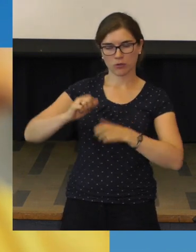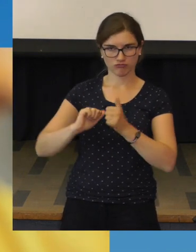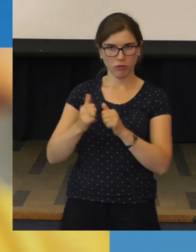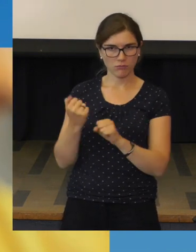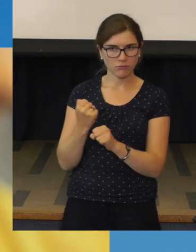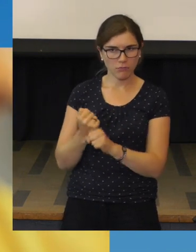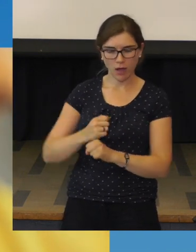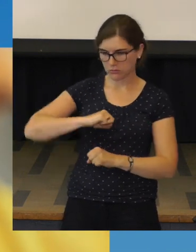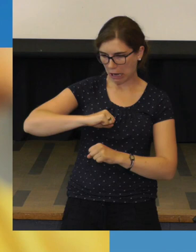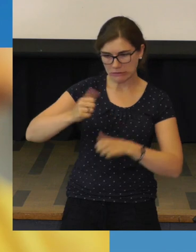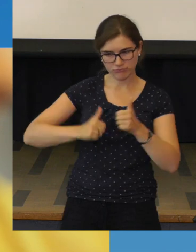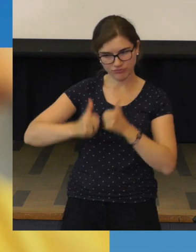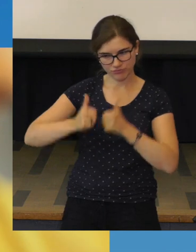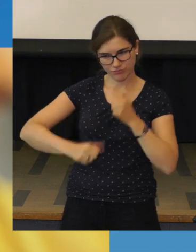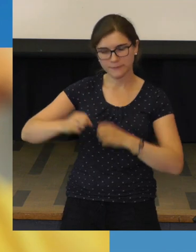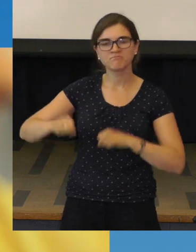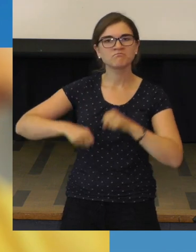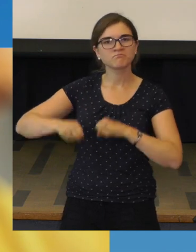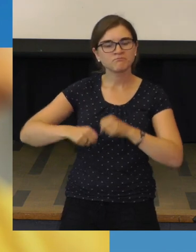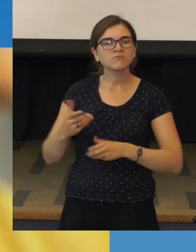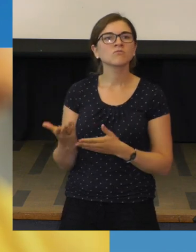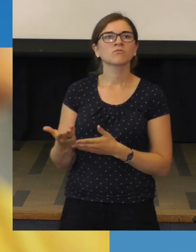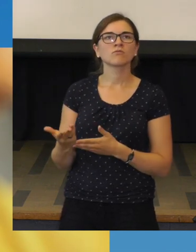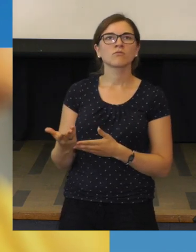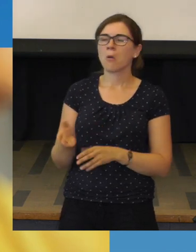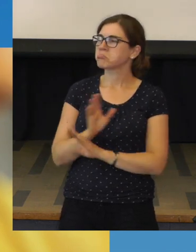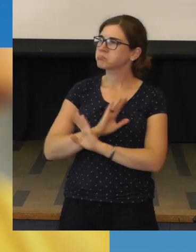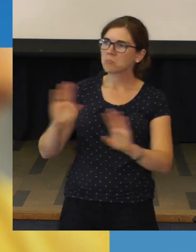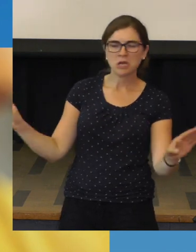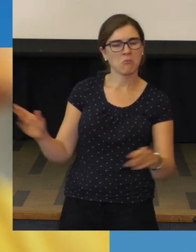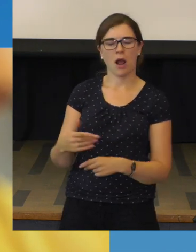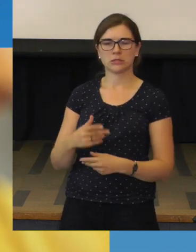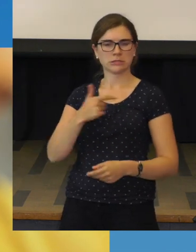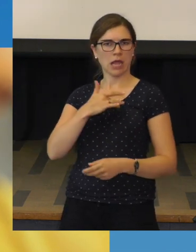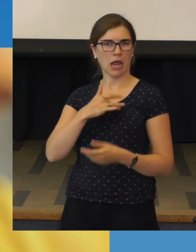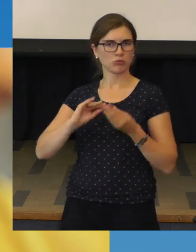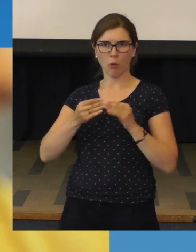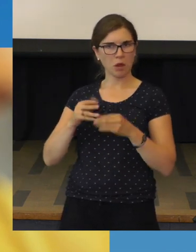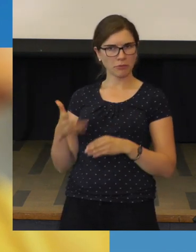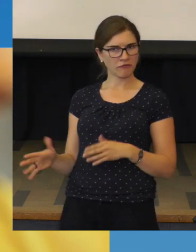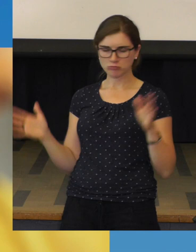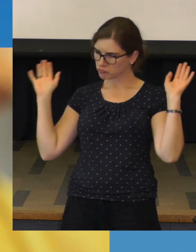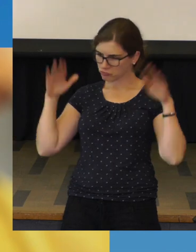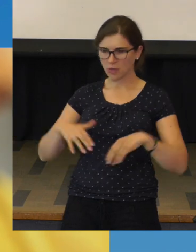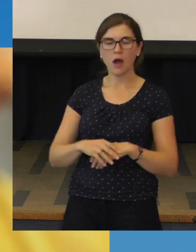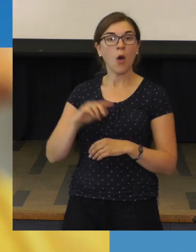getrieben, Rennen gefahren und habe nie Probleme mit dem Herz gehabt. Und bei einer